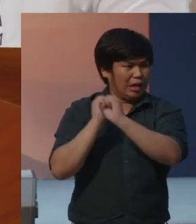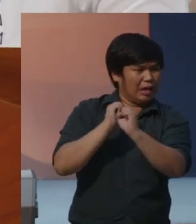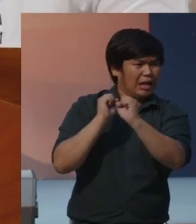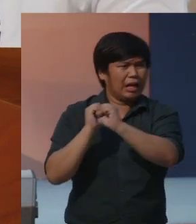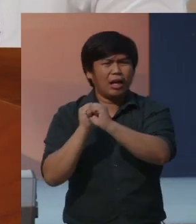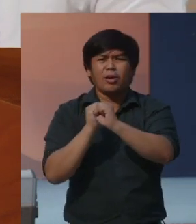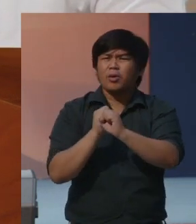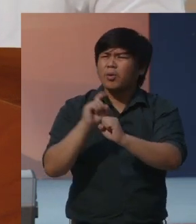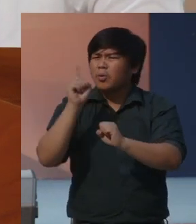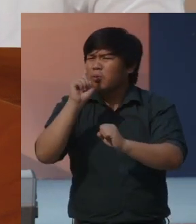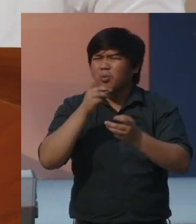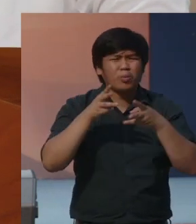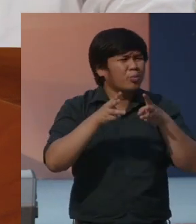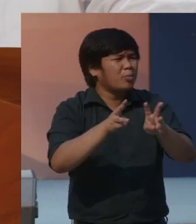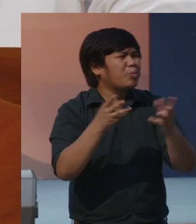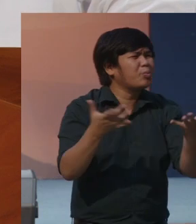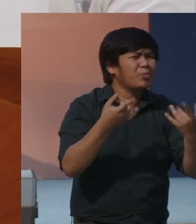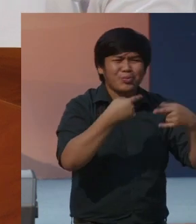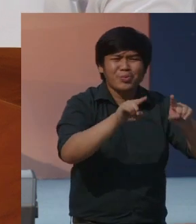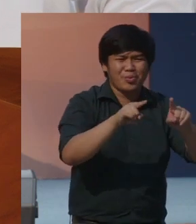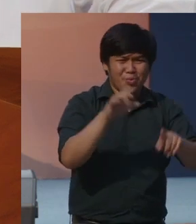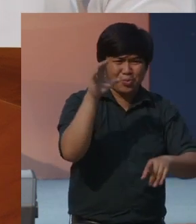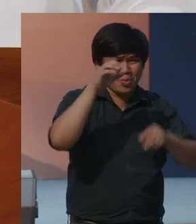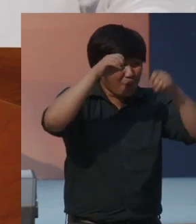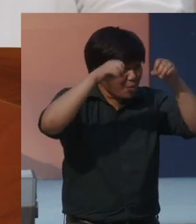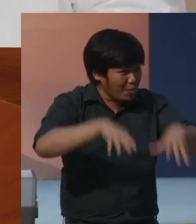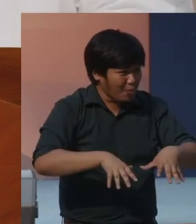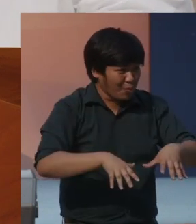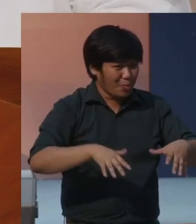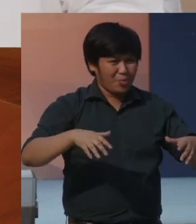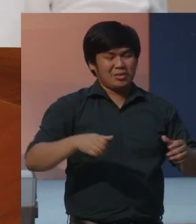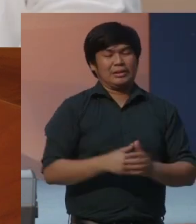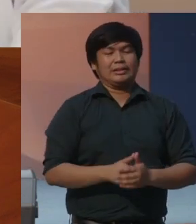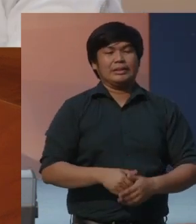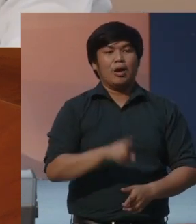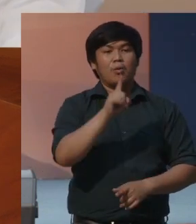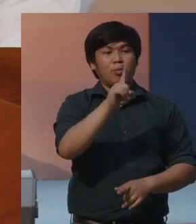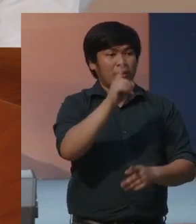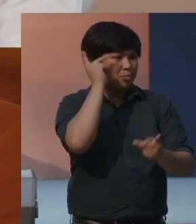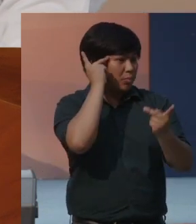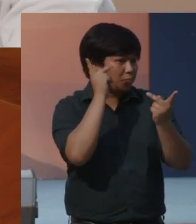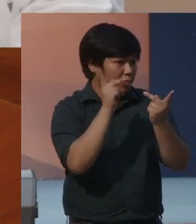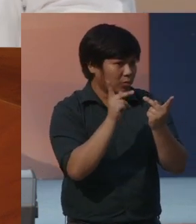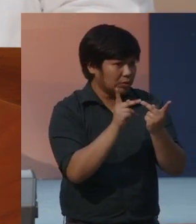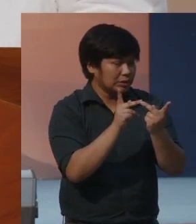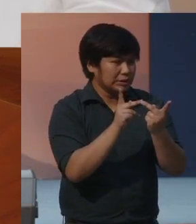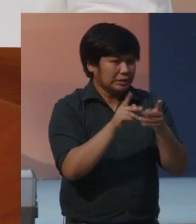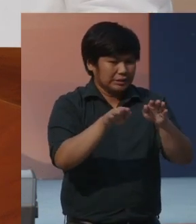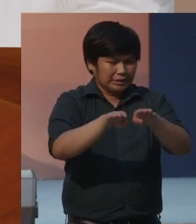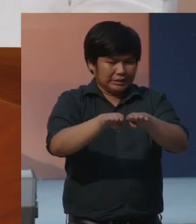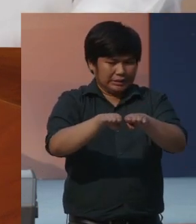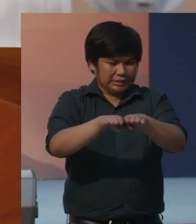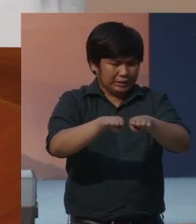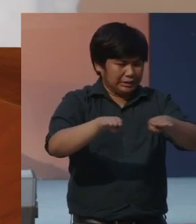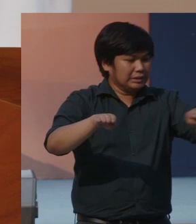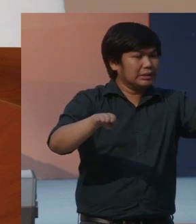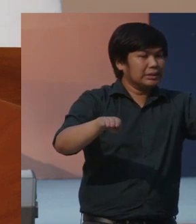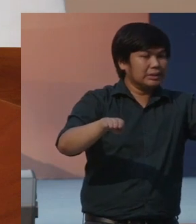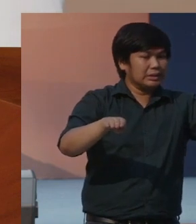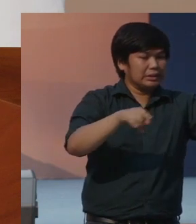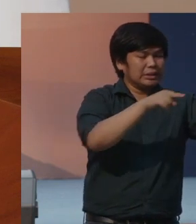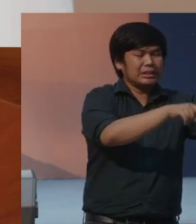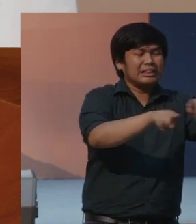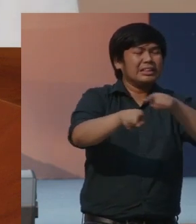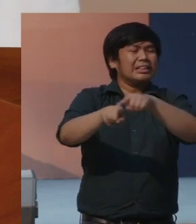nila alam kung ano yung daang tatahakin nila. At ang isa pang objective noon ay upang humiwalay sila ng kaunti sapagkat banal